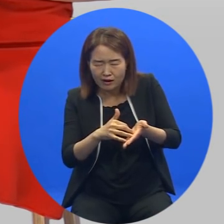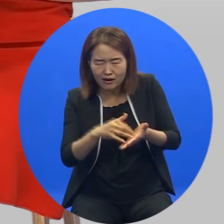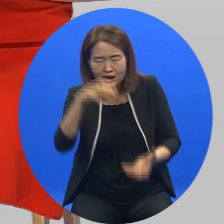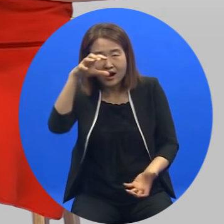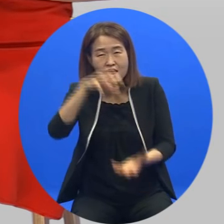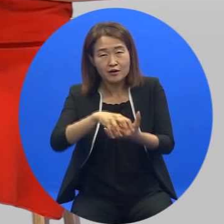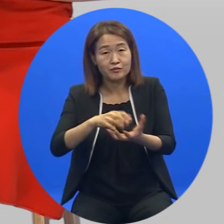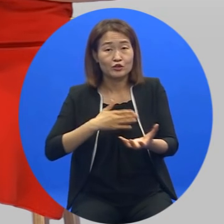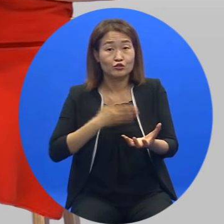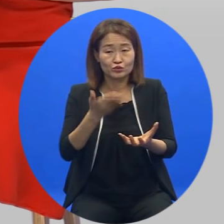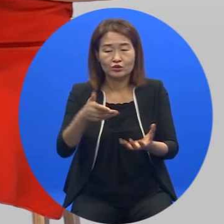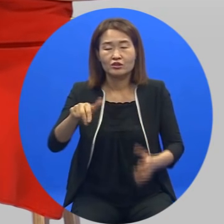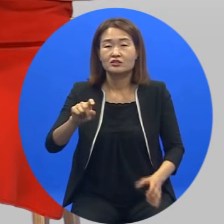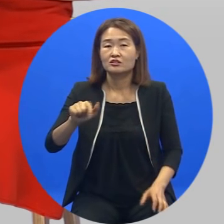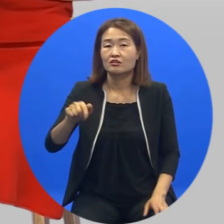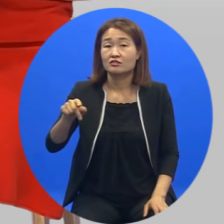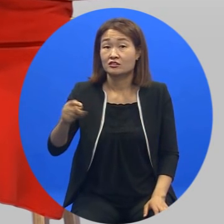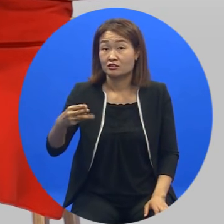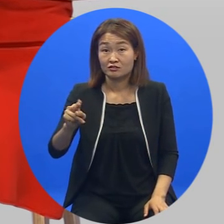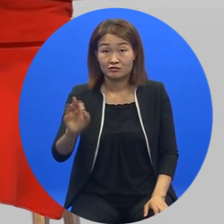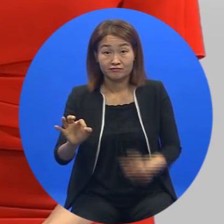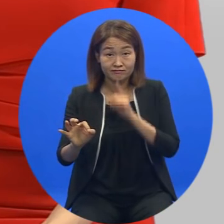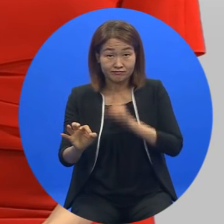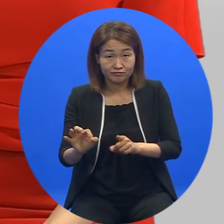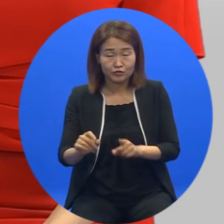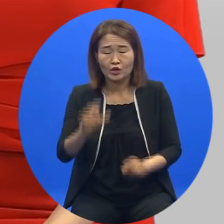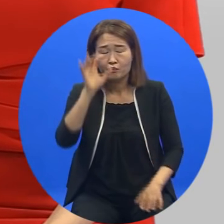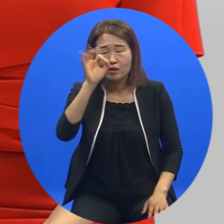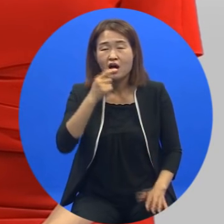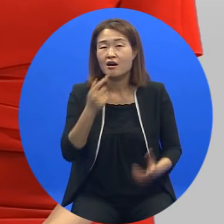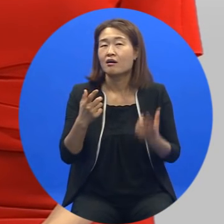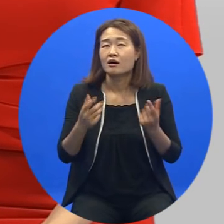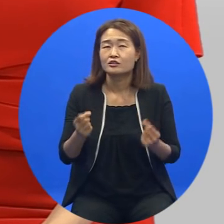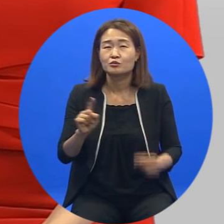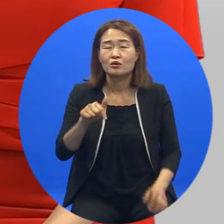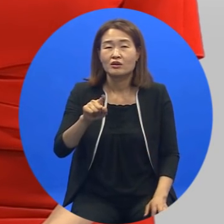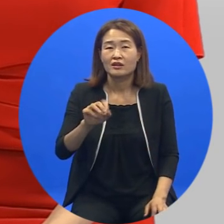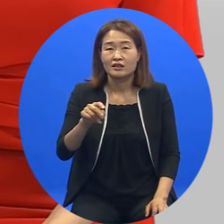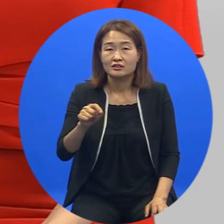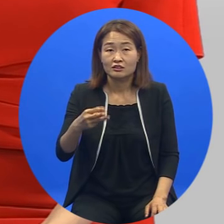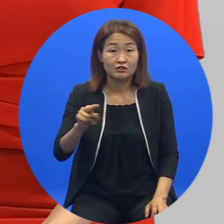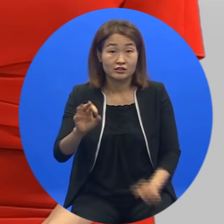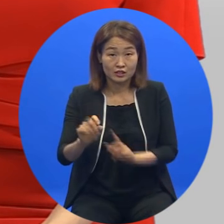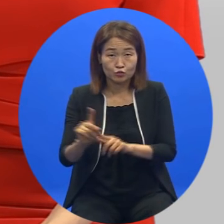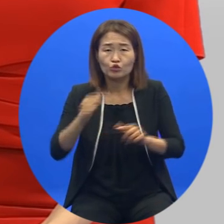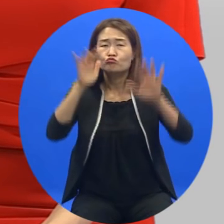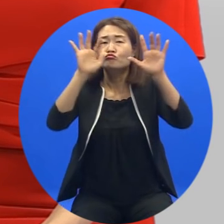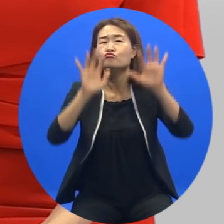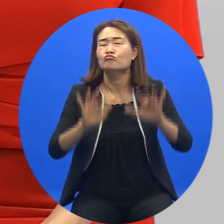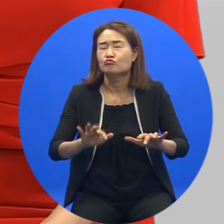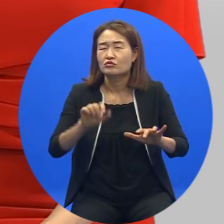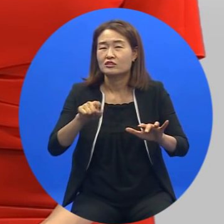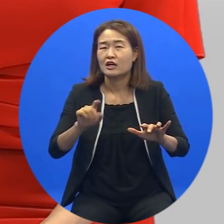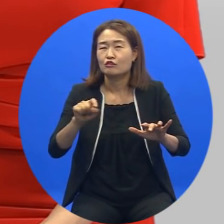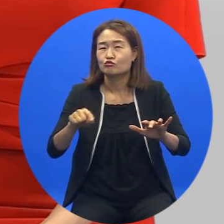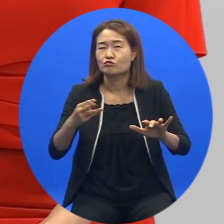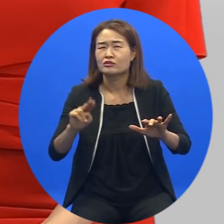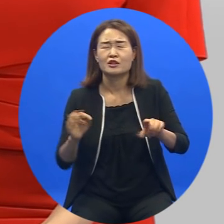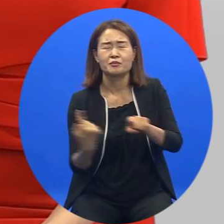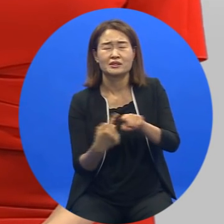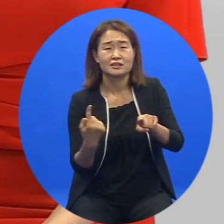내린 양을 나타낸 것이 적설량이라고 합니다. 이러한 의미에서 강설량은 눈으로 내린 강우량이라고도